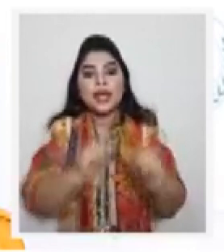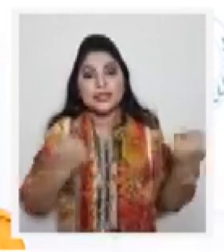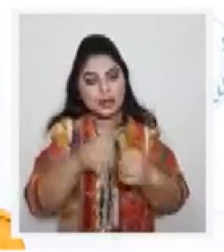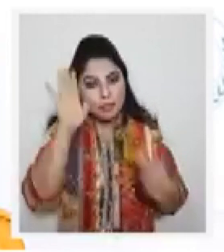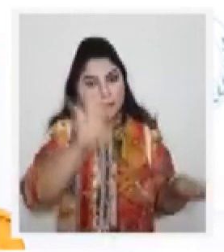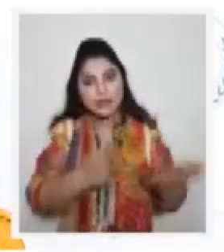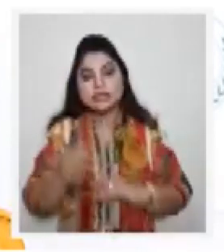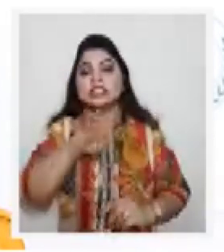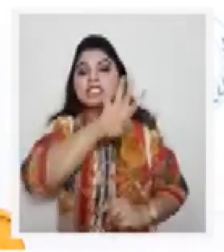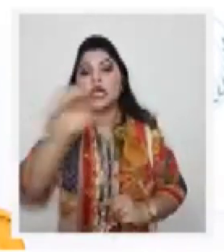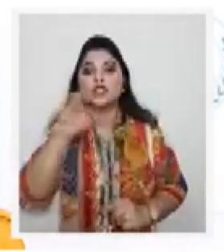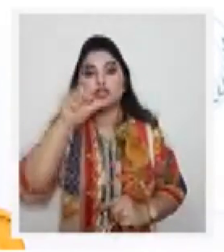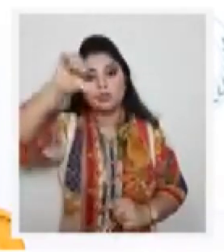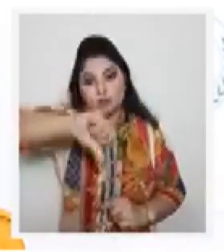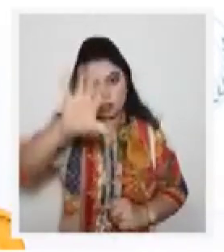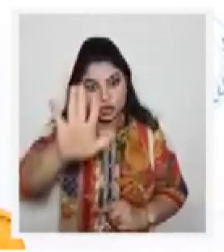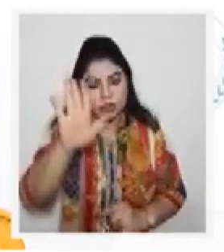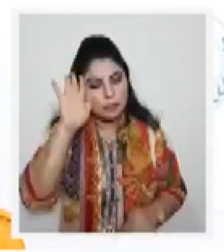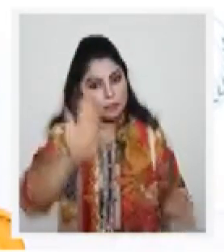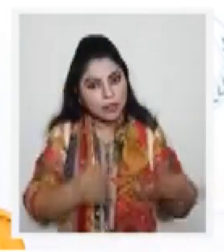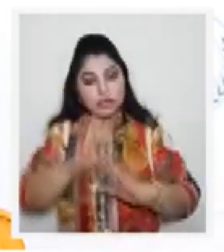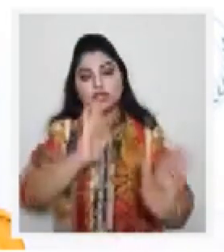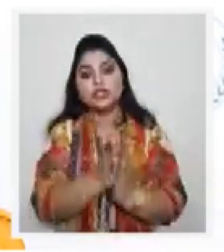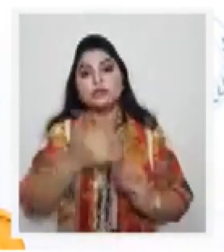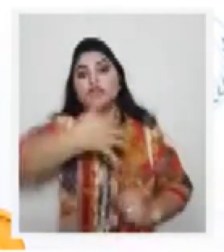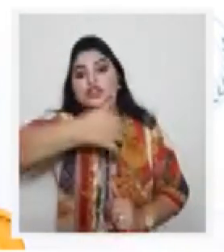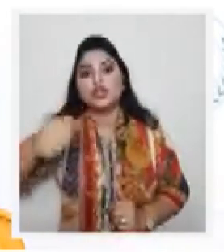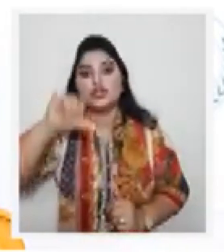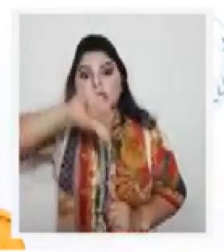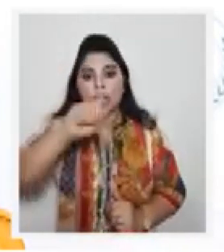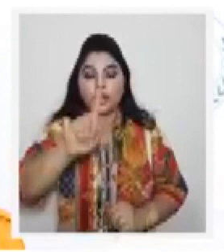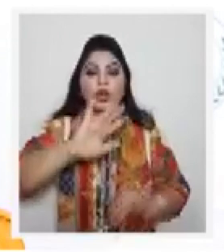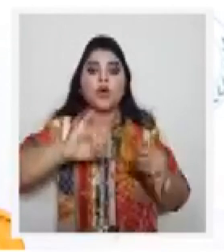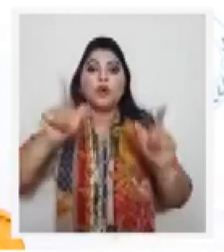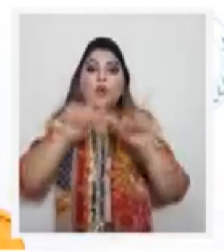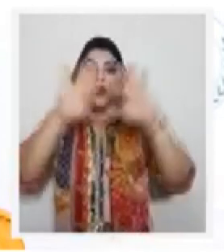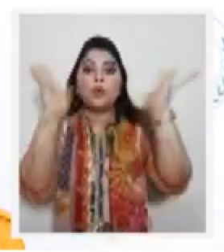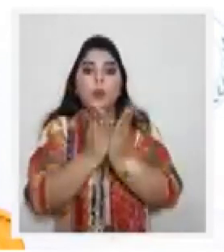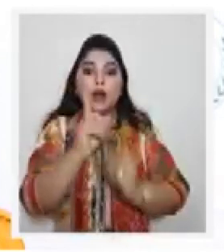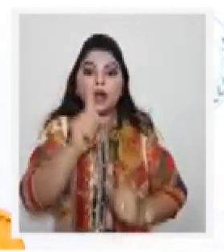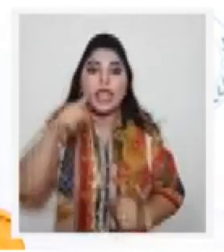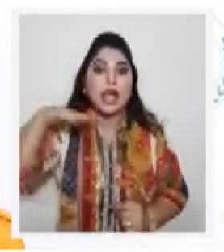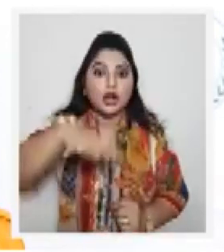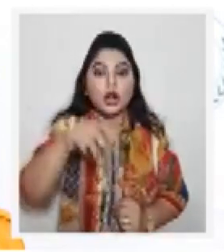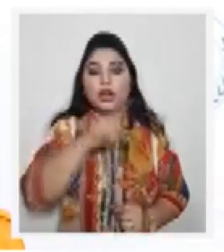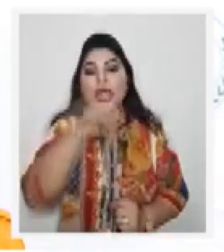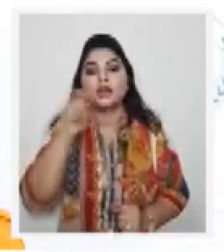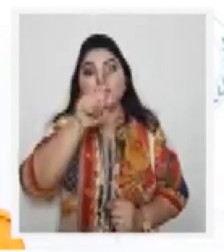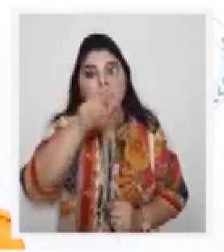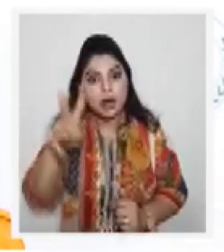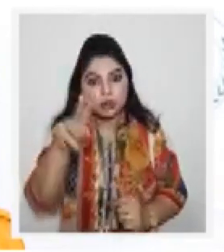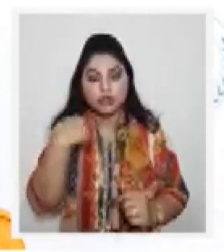৬,৮৬,১৯২ জন। ২৪ ঘন্টায় মৃত্যুবরণ করেছেন দক্ষিণ পূর্ব এশিয়ায় ৪৯৫ জন এবং এ পর্যন্ত ১৯,৬৫১